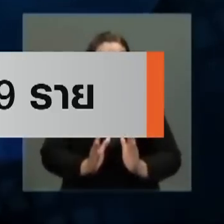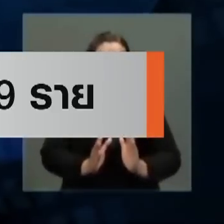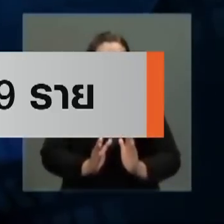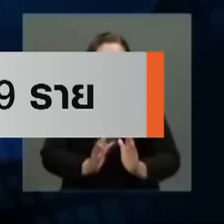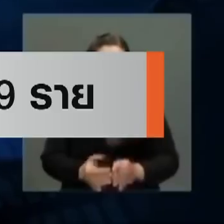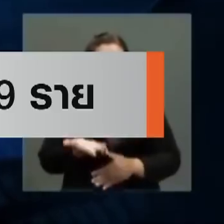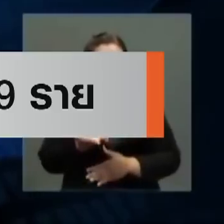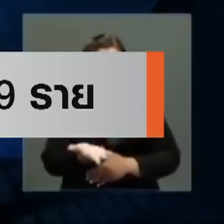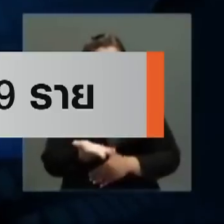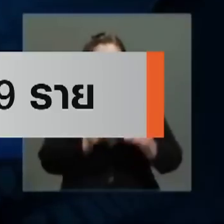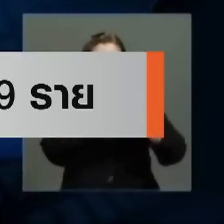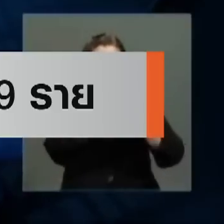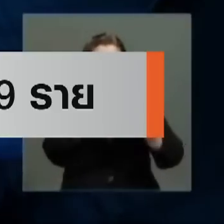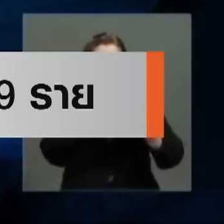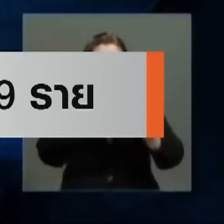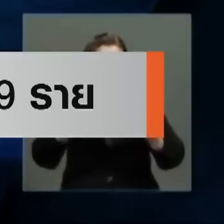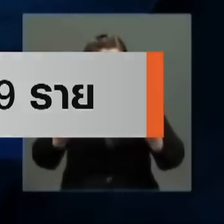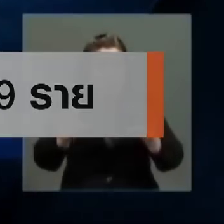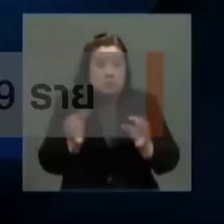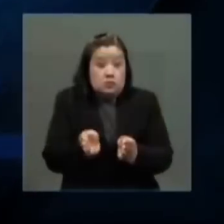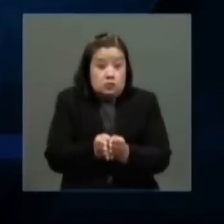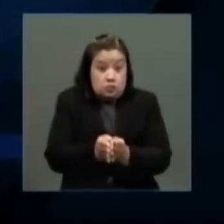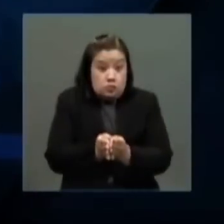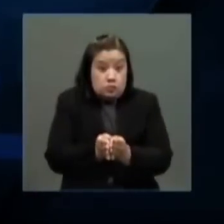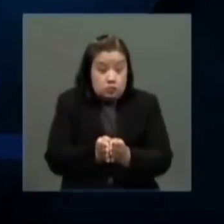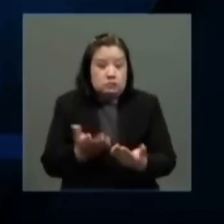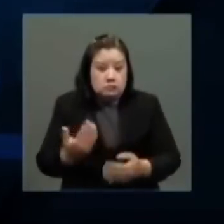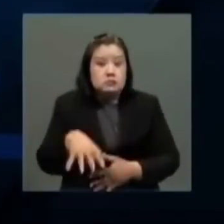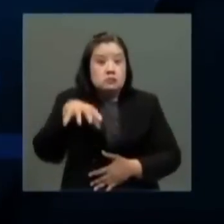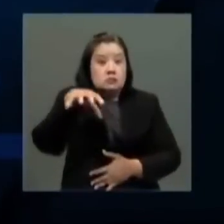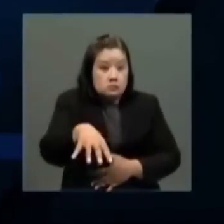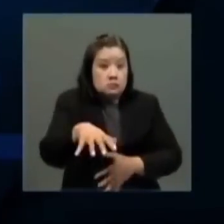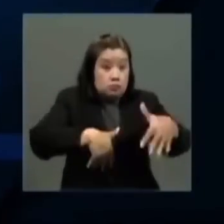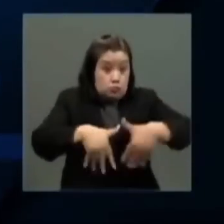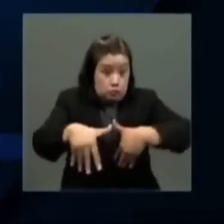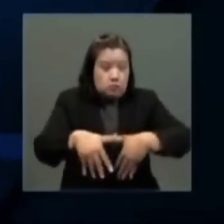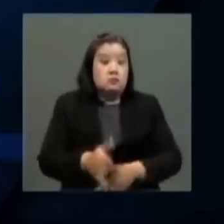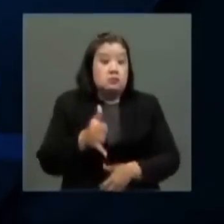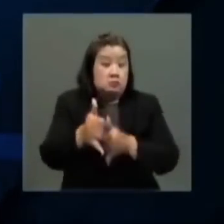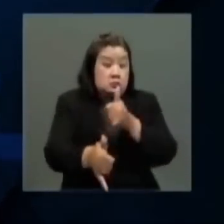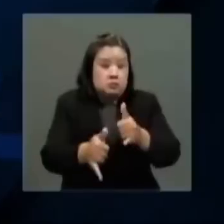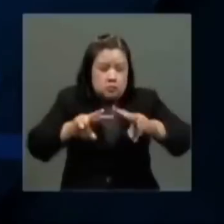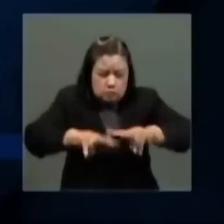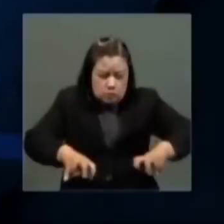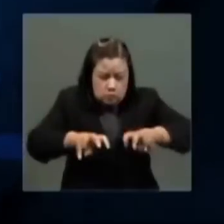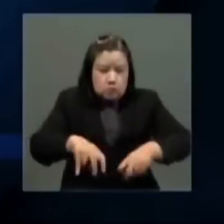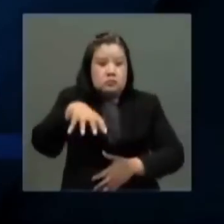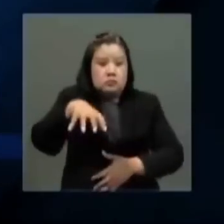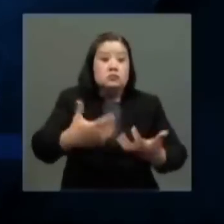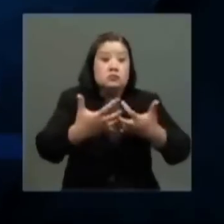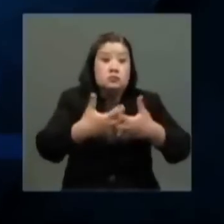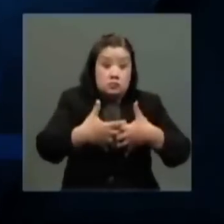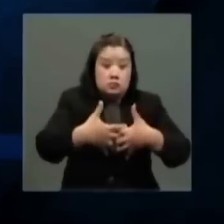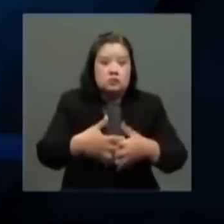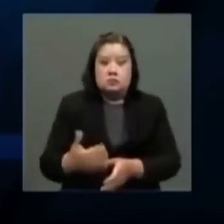คัดกรองเชิญรุกในชุมชนตอนนี้มี 56รายนะครับและผู้ที่เดินทางมาจากต่างประเทศโดยอยู่ในสารจากการที่